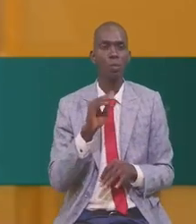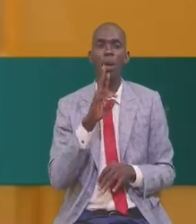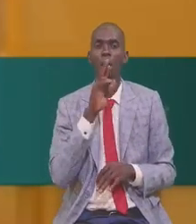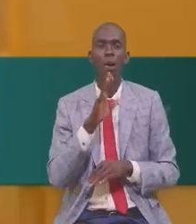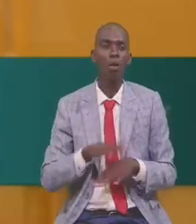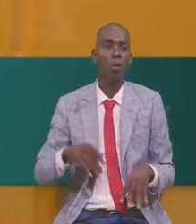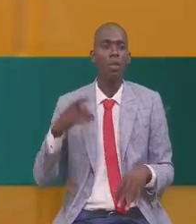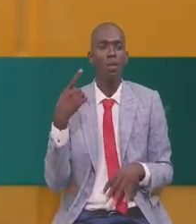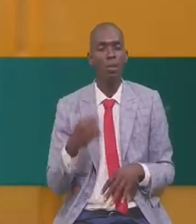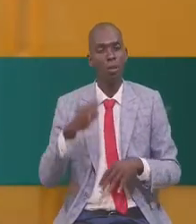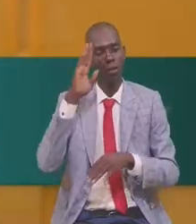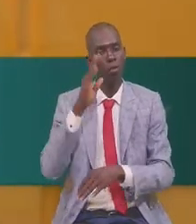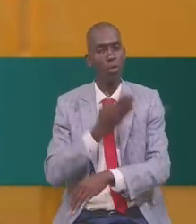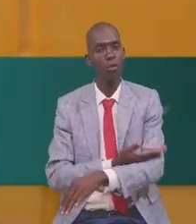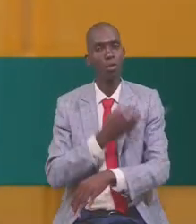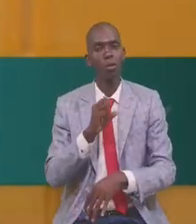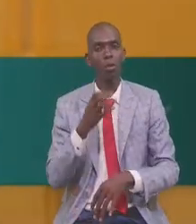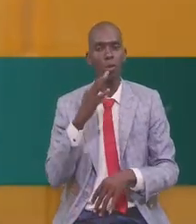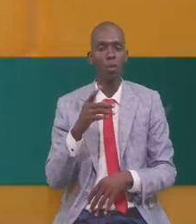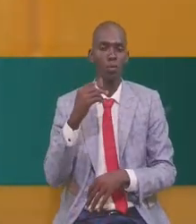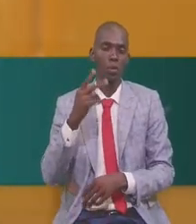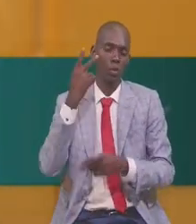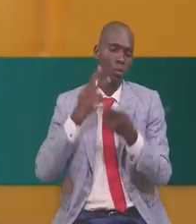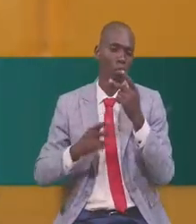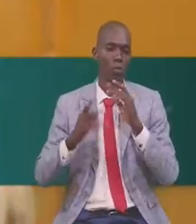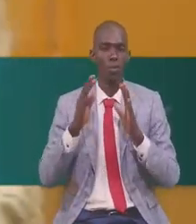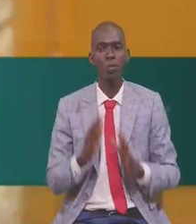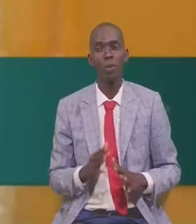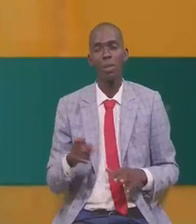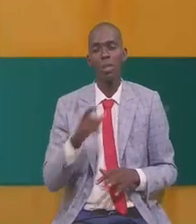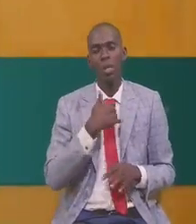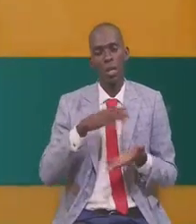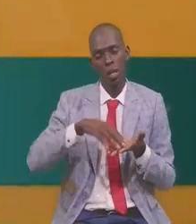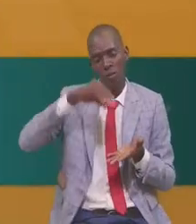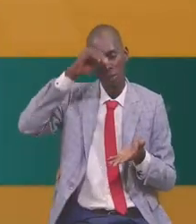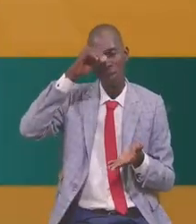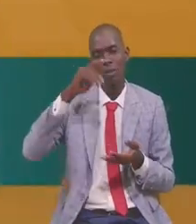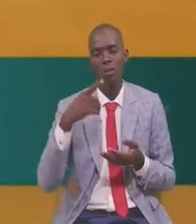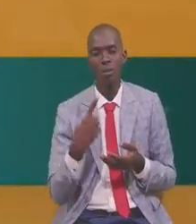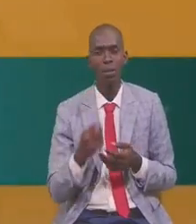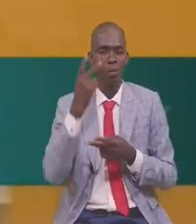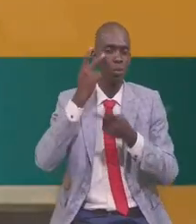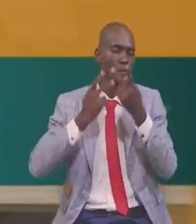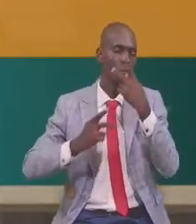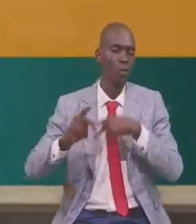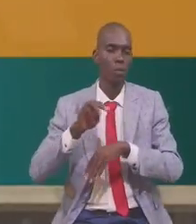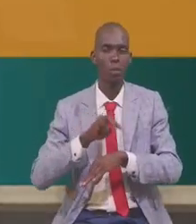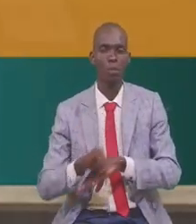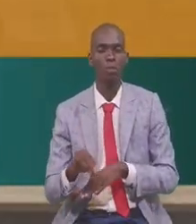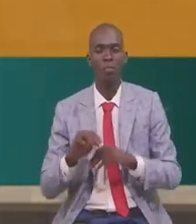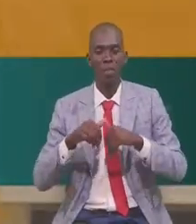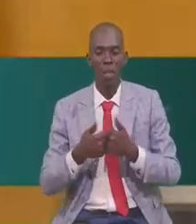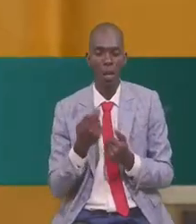étaient là pour apprendre le ministère prophétique. Ils étaient là pour apprendre comment les prophètes agissent, comment les